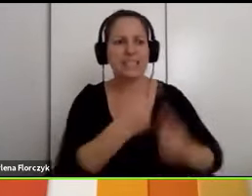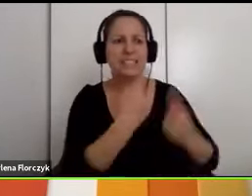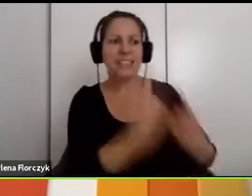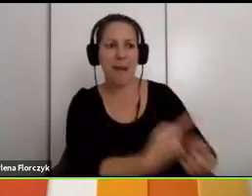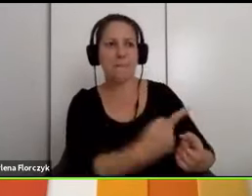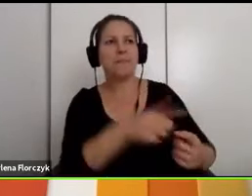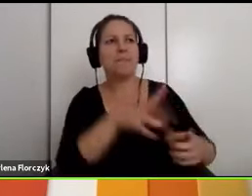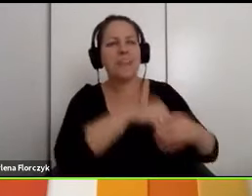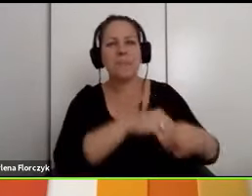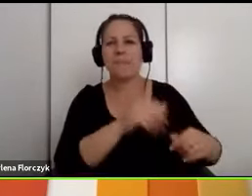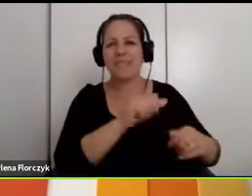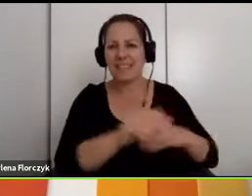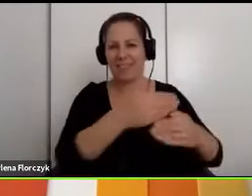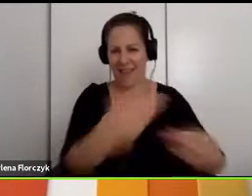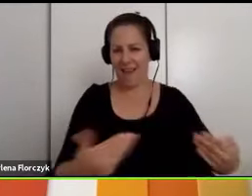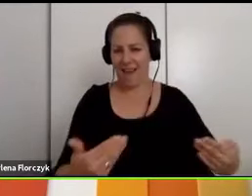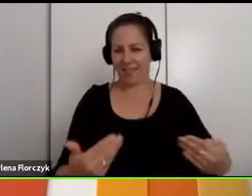teatrem.